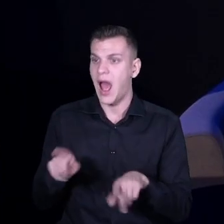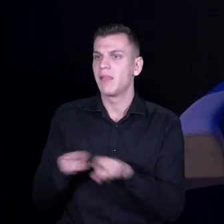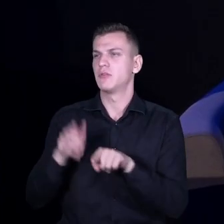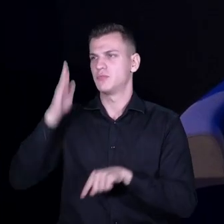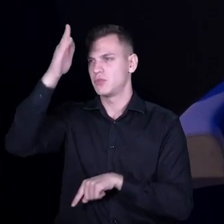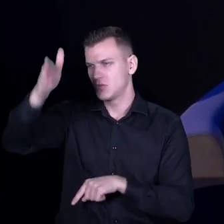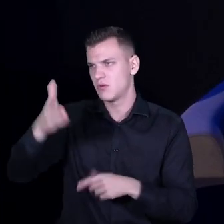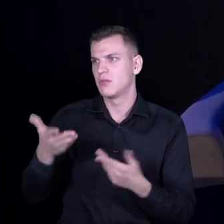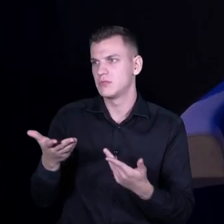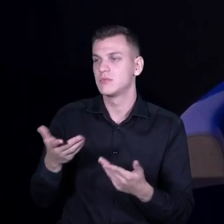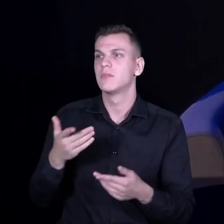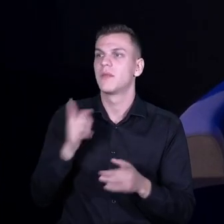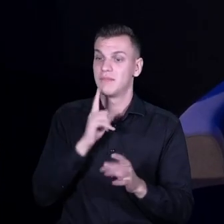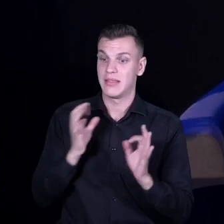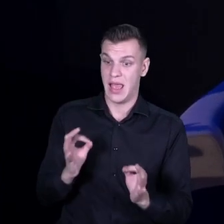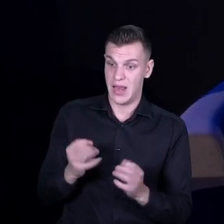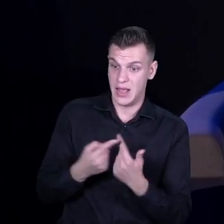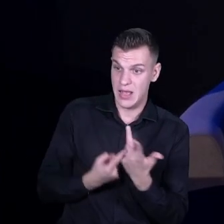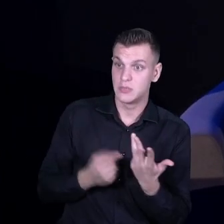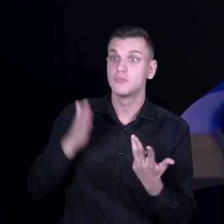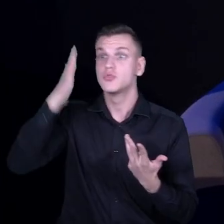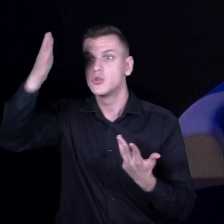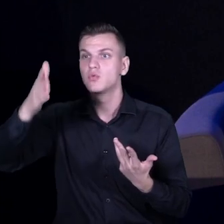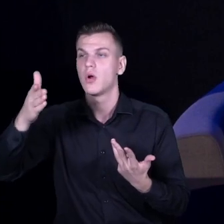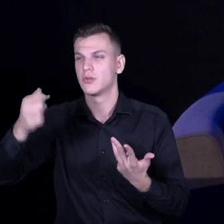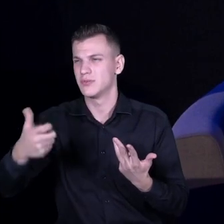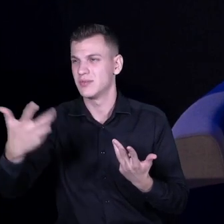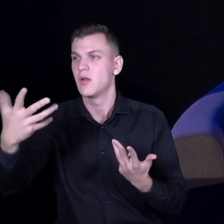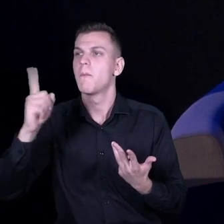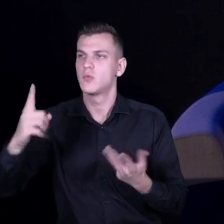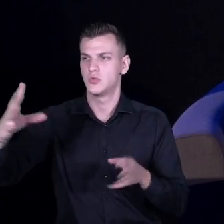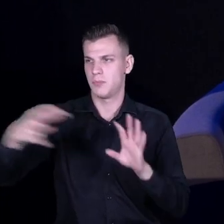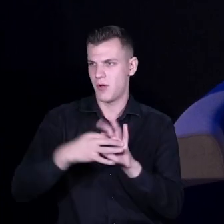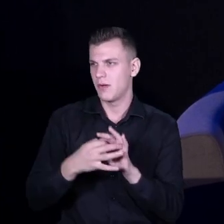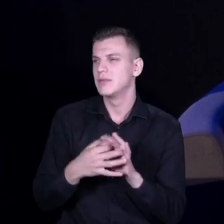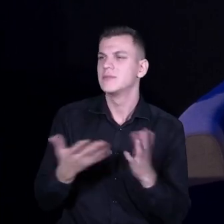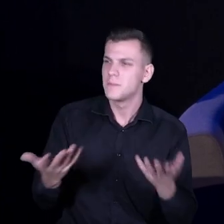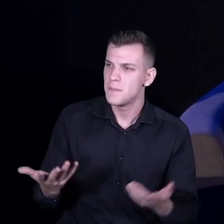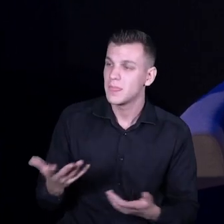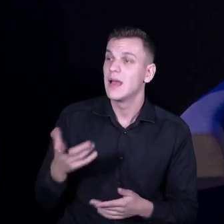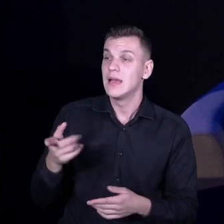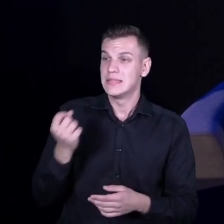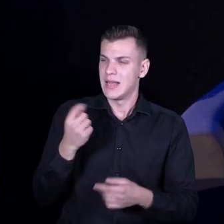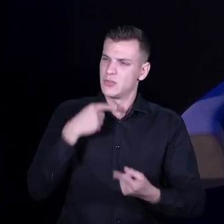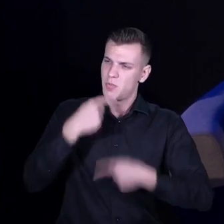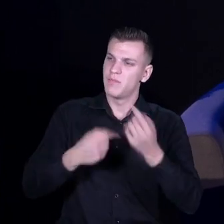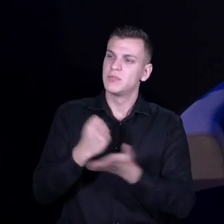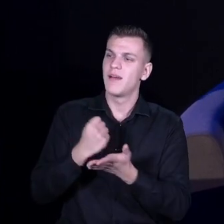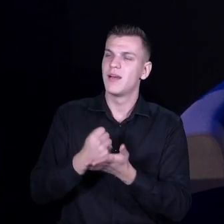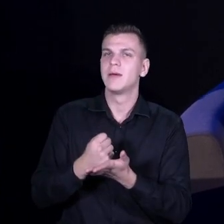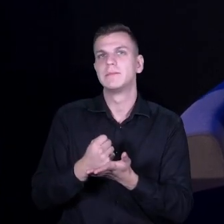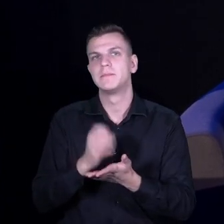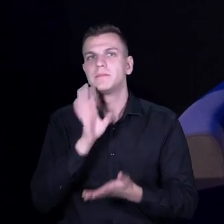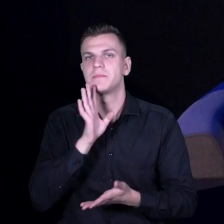uzupełniać. I ja za chwilę powiem o tym, jak właśnie odgórnie możemy nie tyle